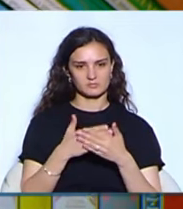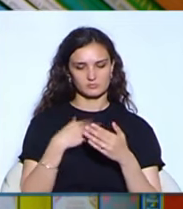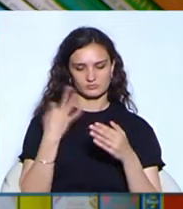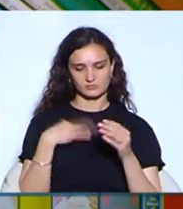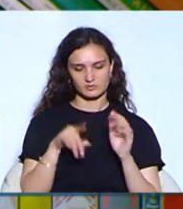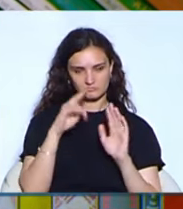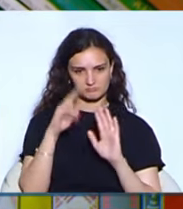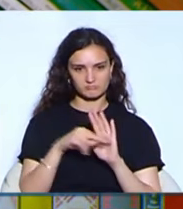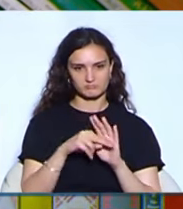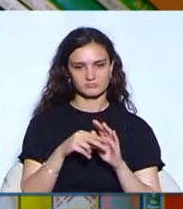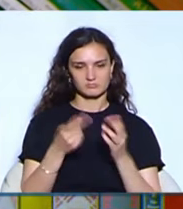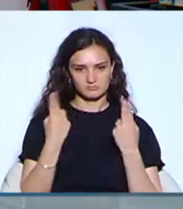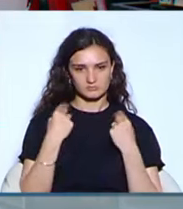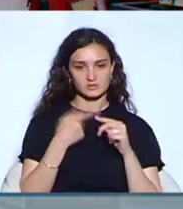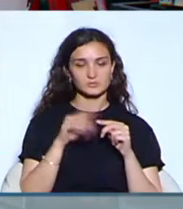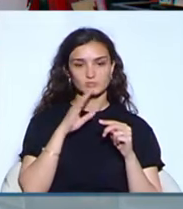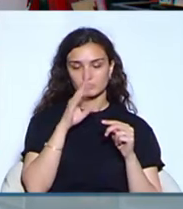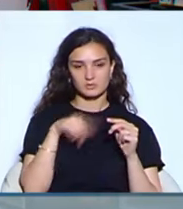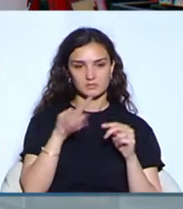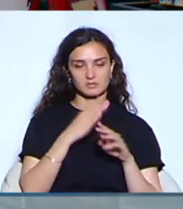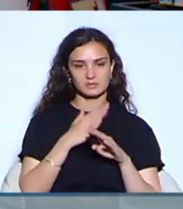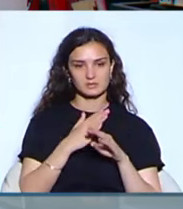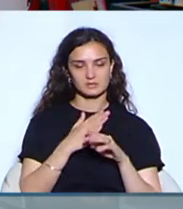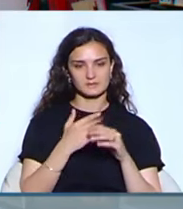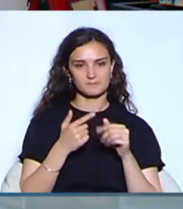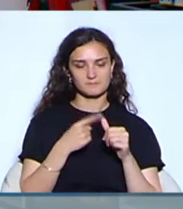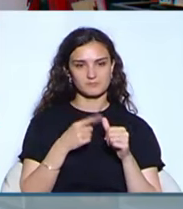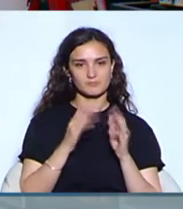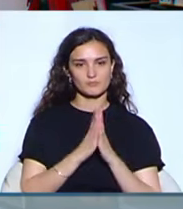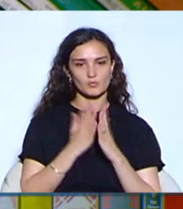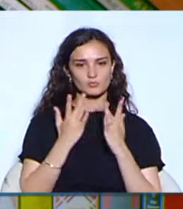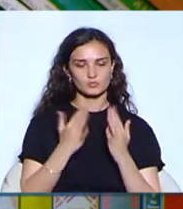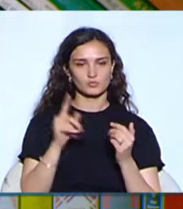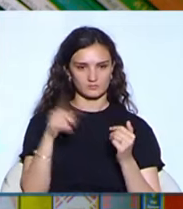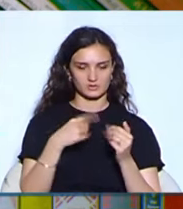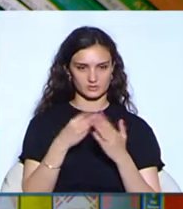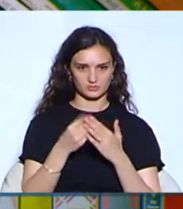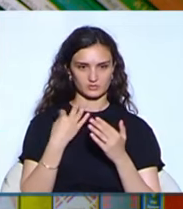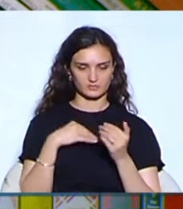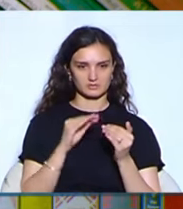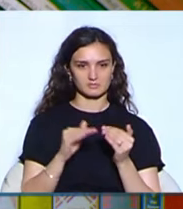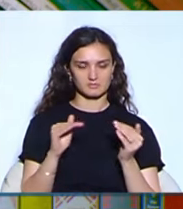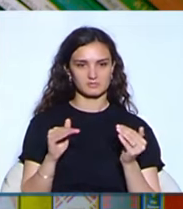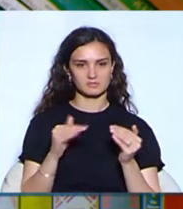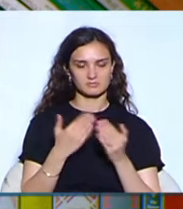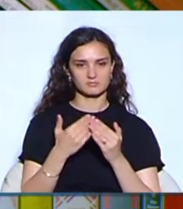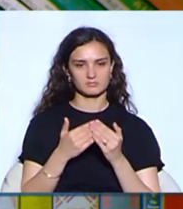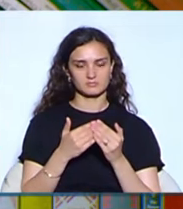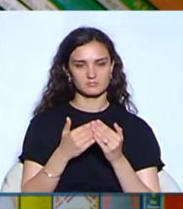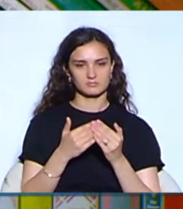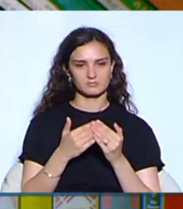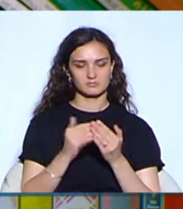ჩემ შვილს და ასეთი მშობლები არიან პრაქტიკულად მომთხოვნი, ხო, საკუთარი შვილების მიმართ. აი